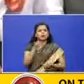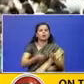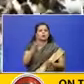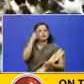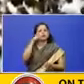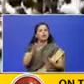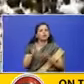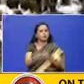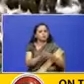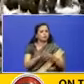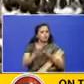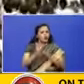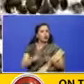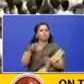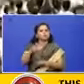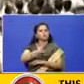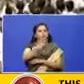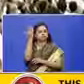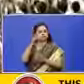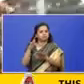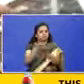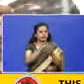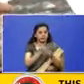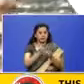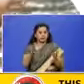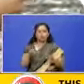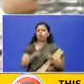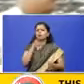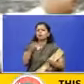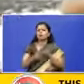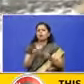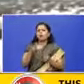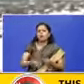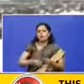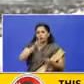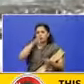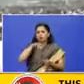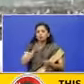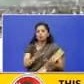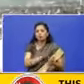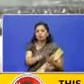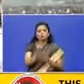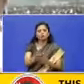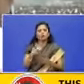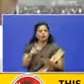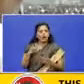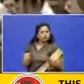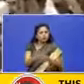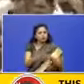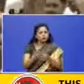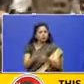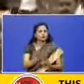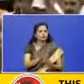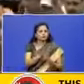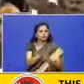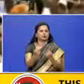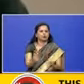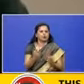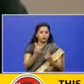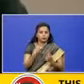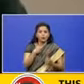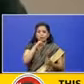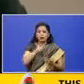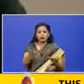किया जाता है। ये दौड़ देश में एकता के सूत्र को मजबूत करती है, हमारे युवाओं